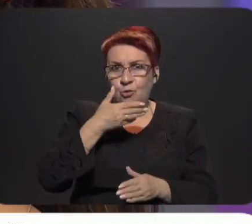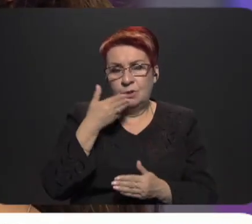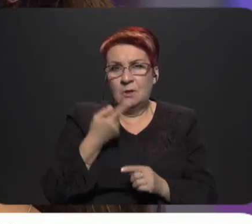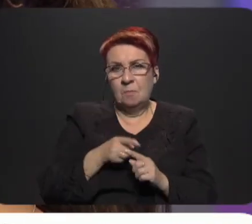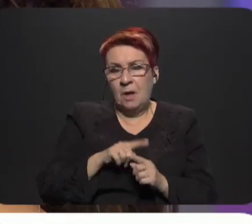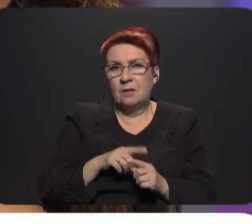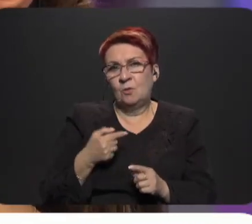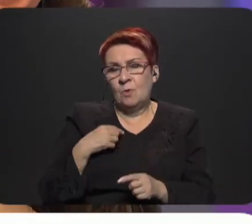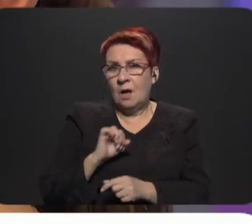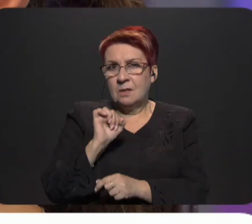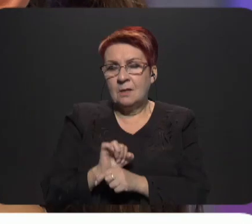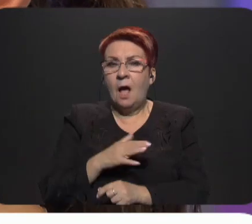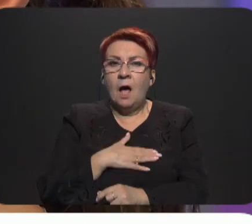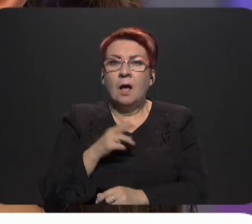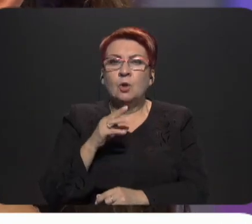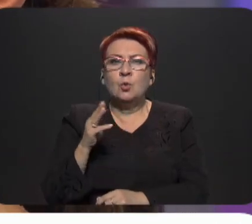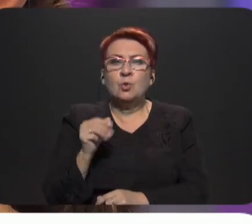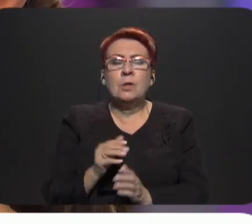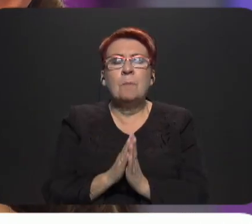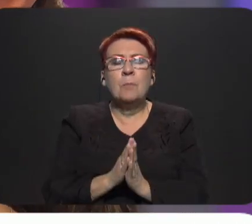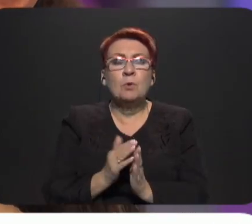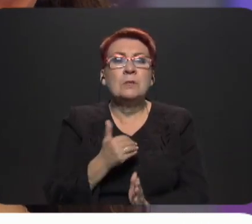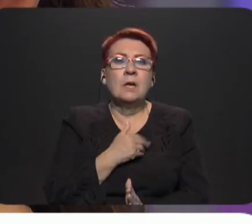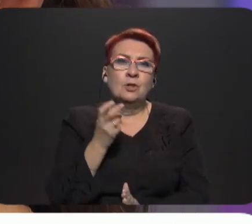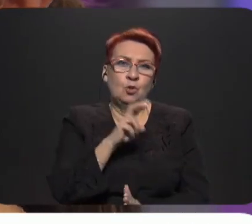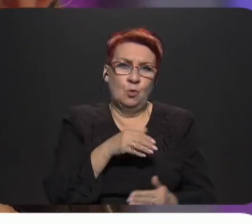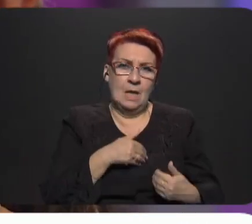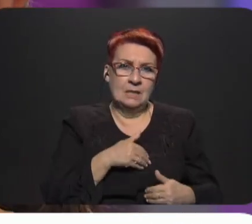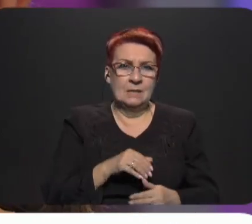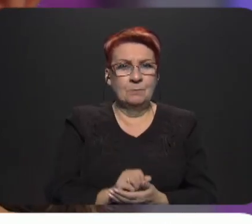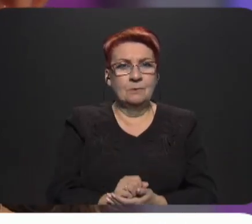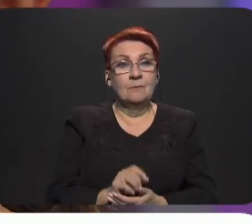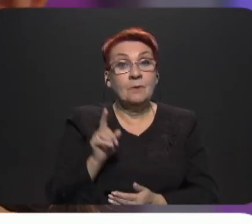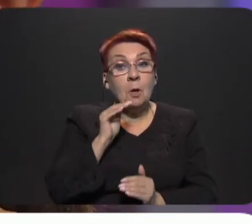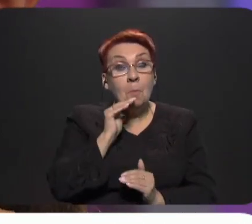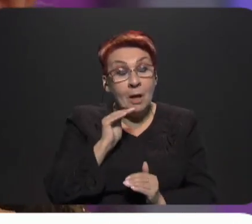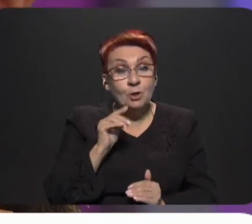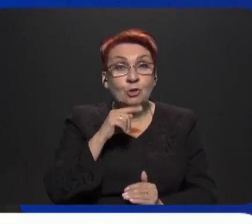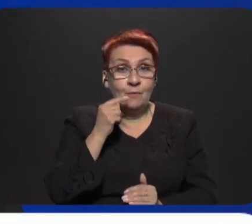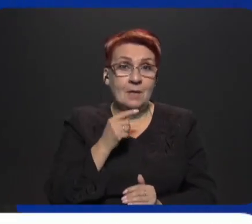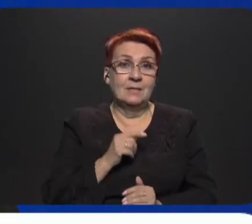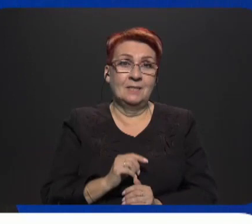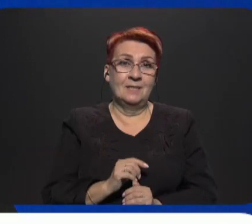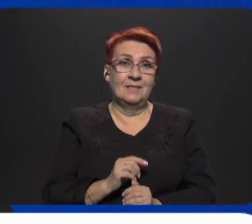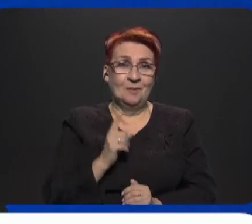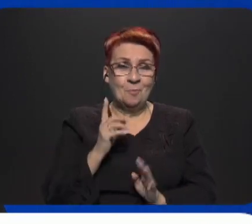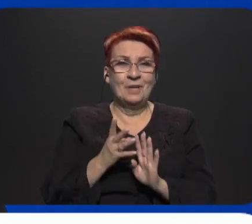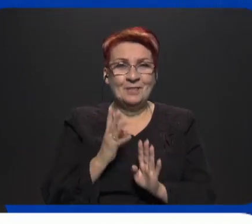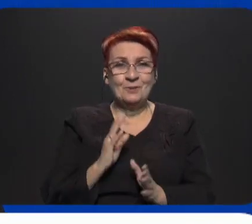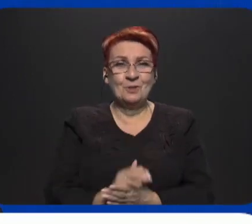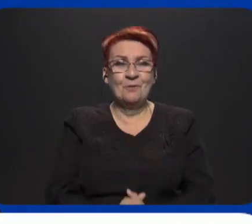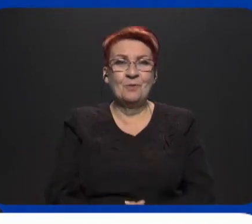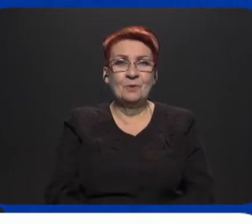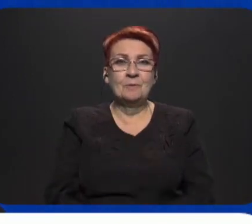останавливает, хотя душа очень просит этого. Что посоветуем в такой ситуации? Говорить потише. Да, прежде всего.